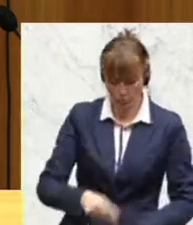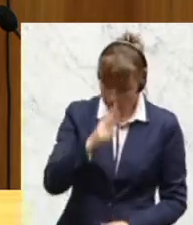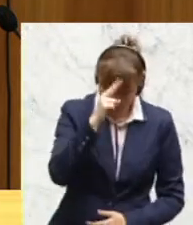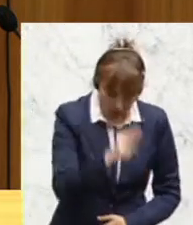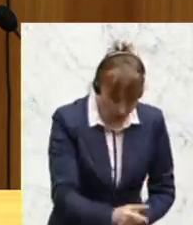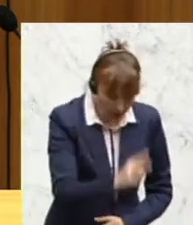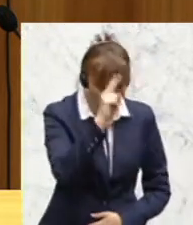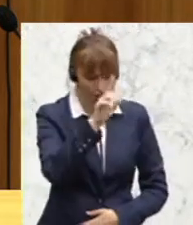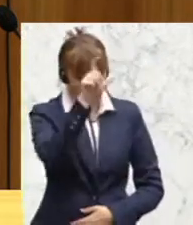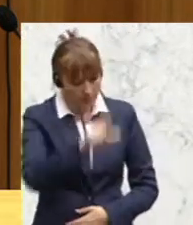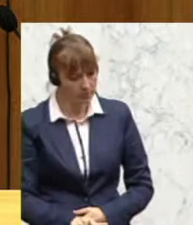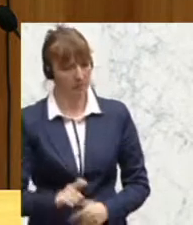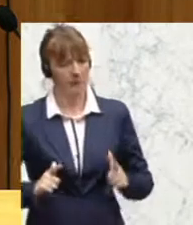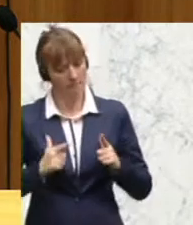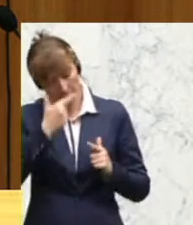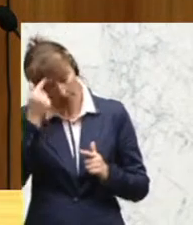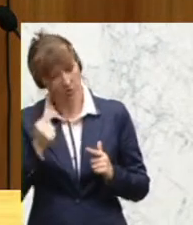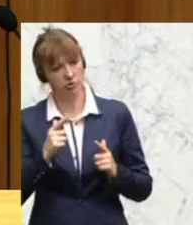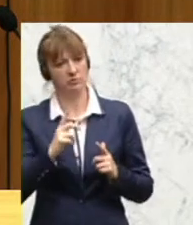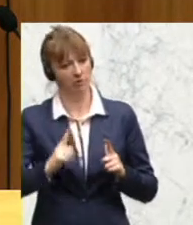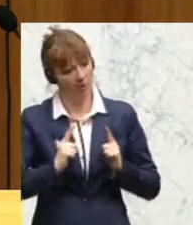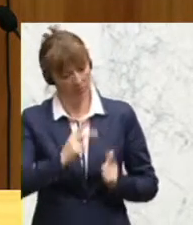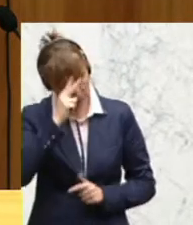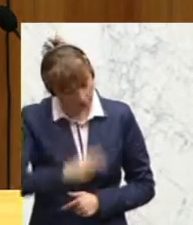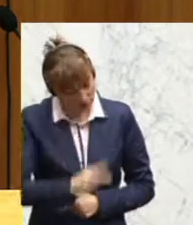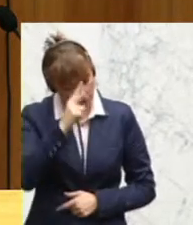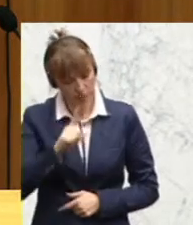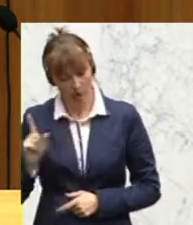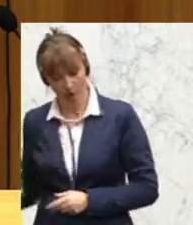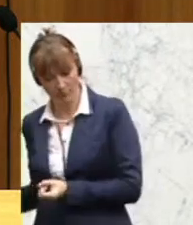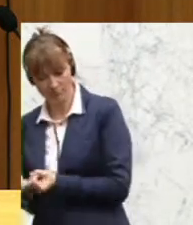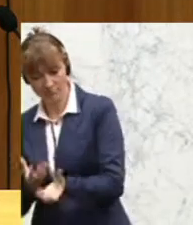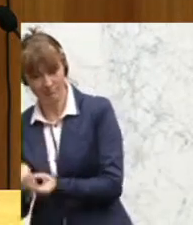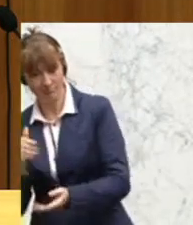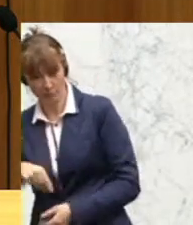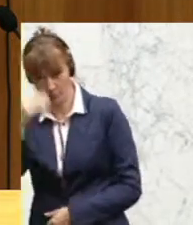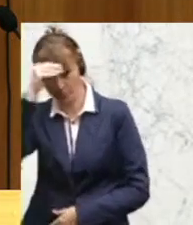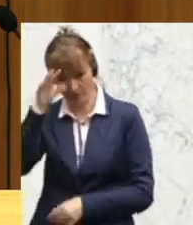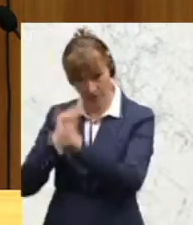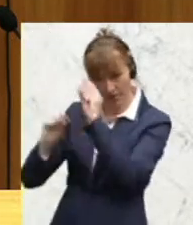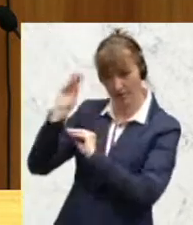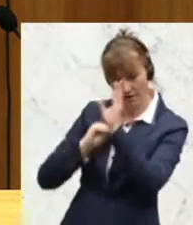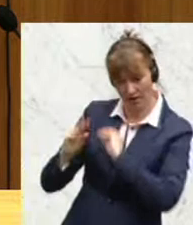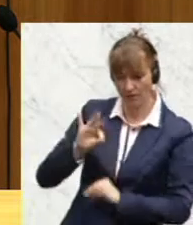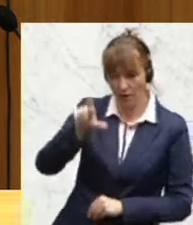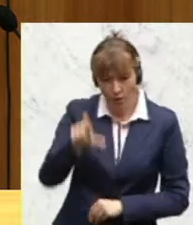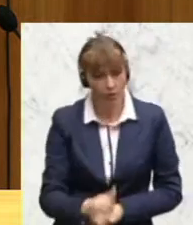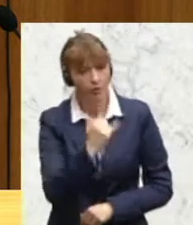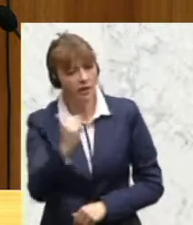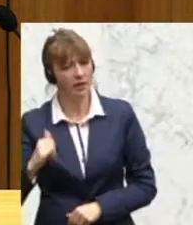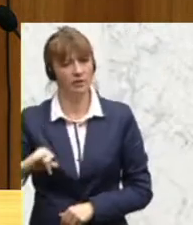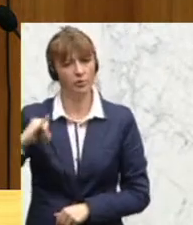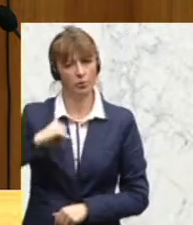und dem Leben des Menschen haben. Und er muss es auch vermittelt bekommen. Und jeder junge Mensch muss Perspektive